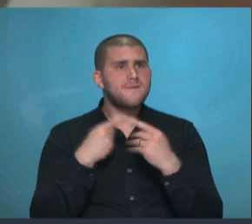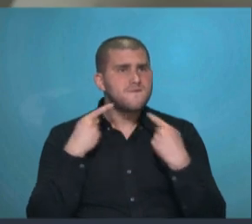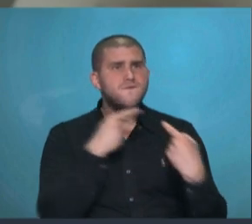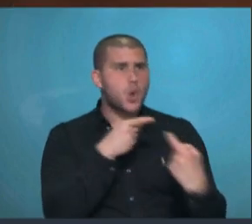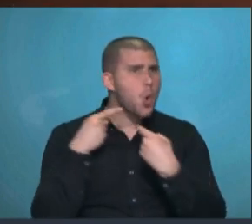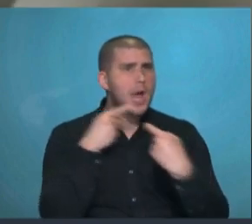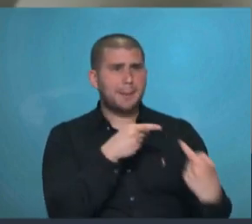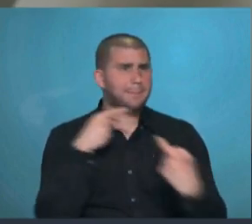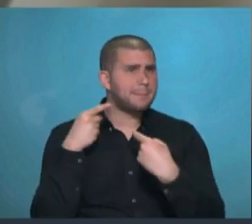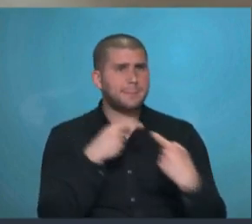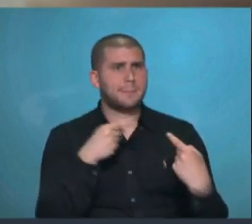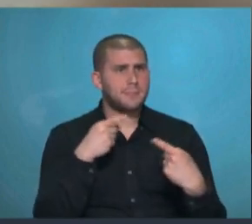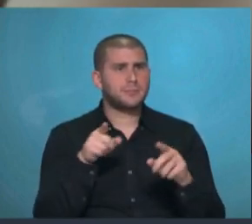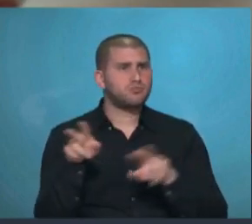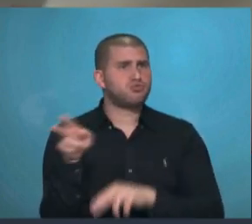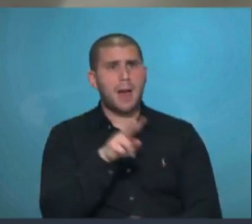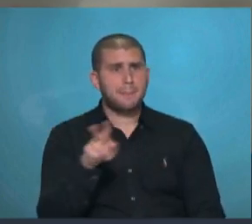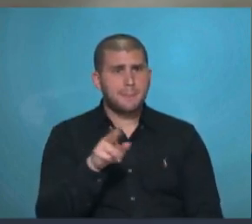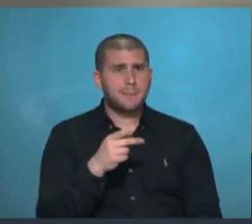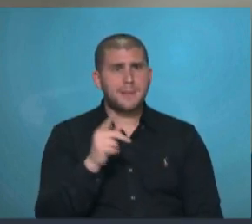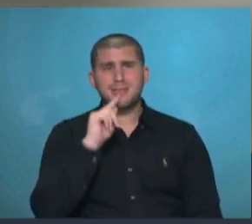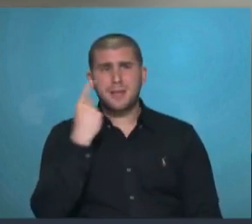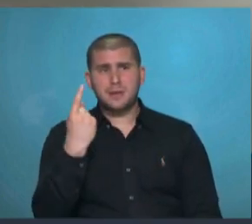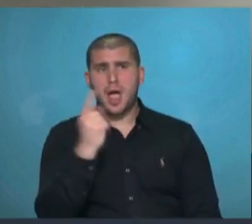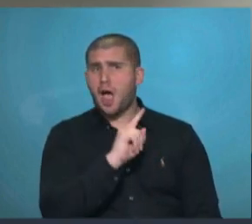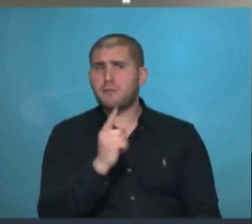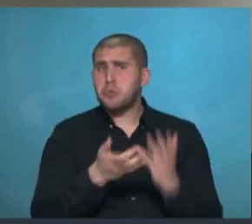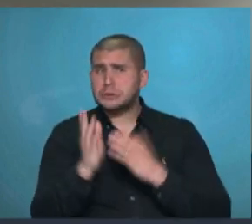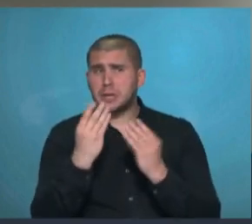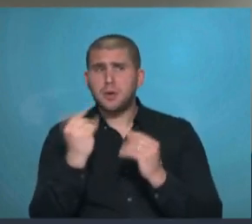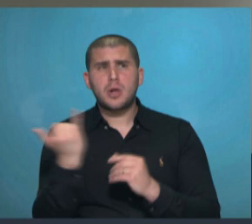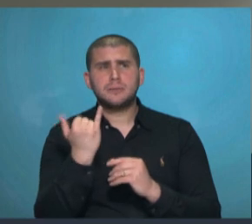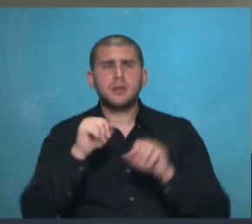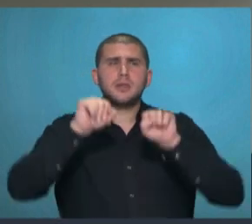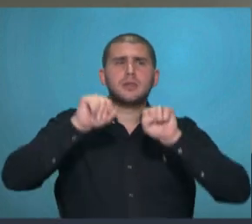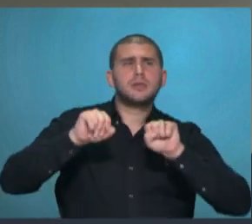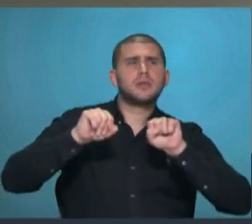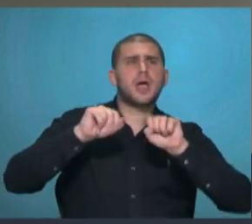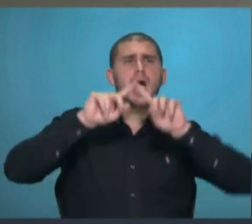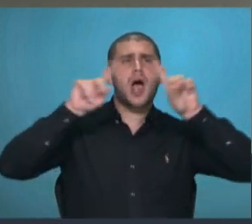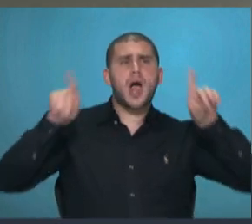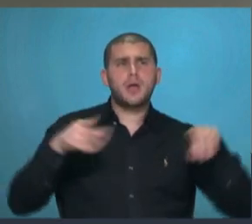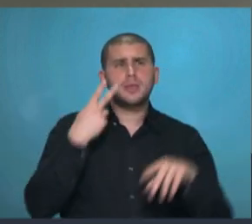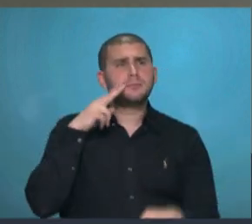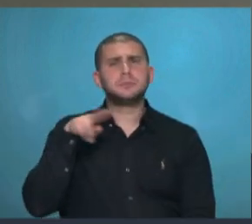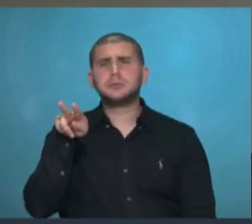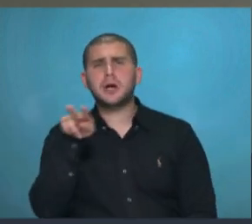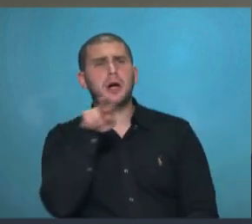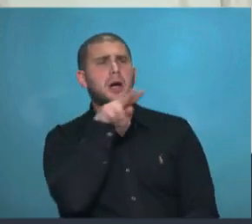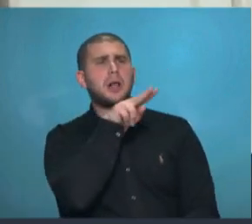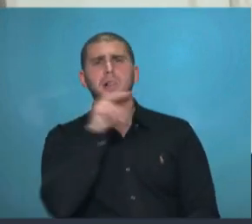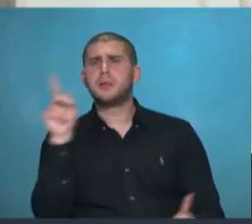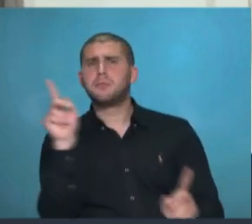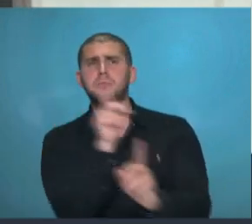ויכוחים ביניהם. התמי הזאת לא הייתה יוצאת הרבה. היא כל היום עומדת על יד החלון והייתה מסתכלת